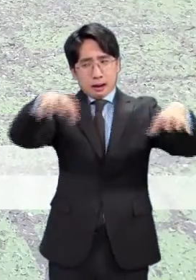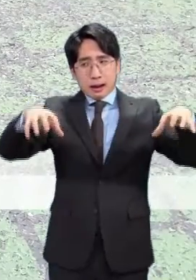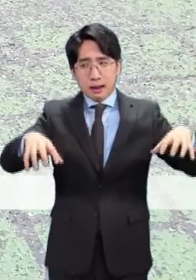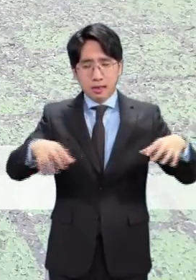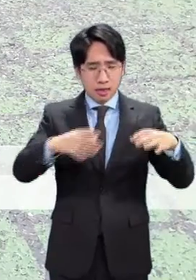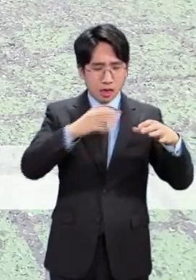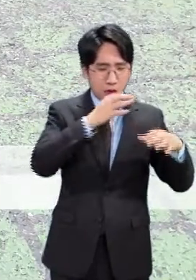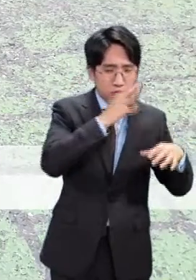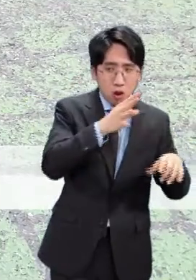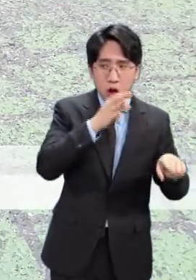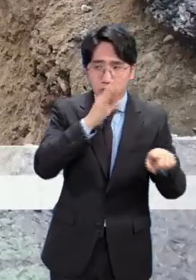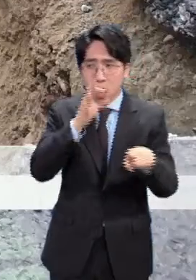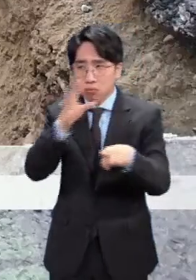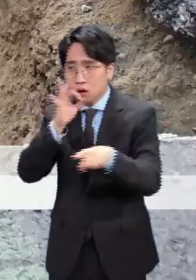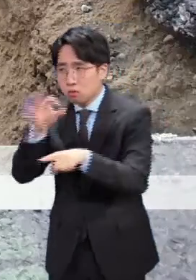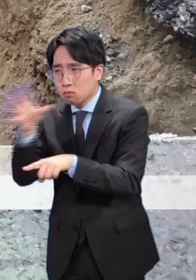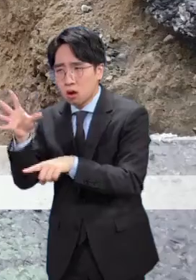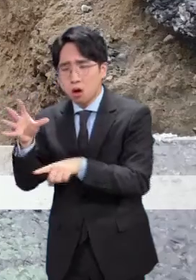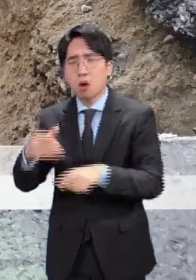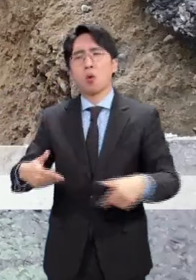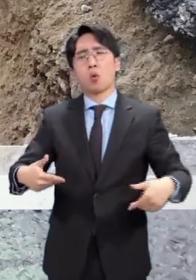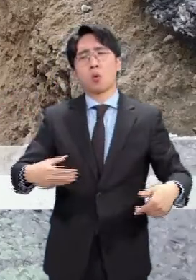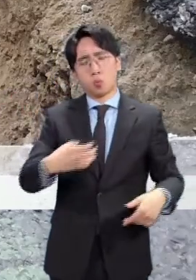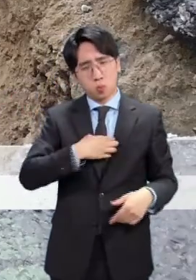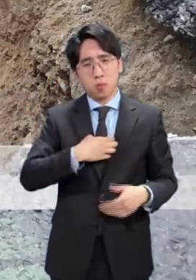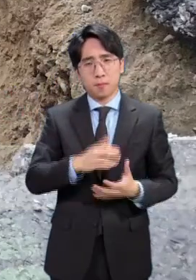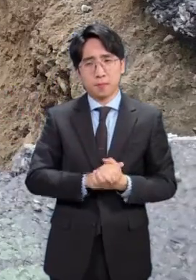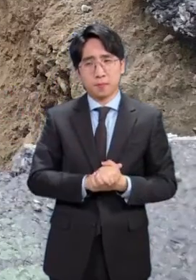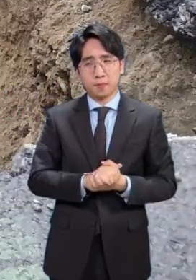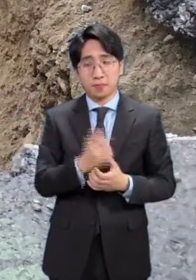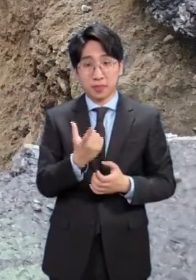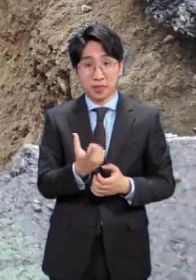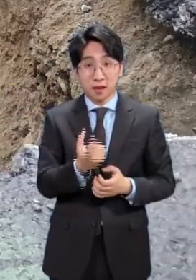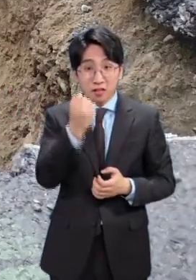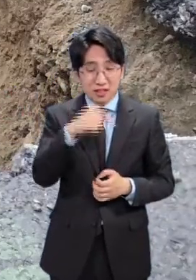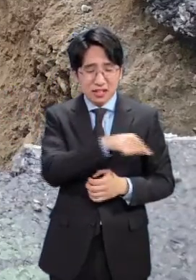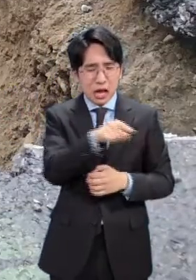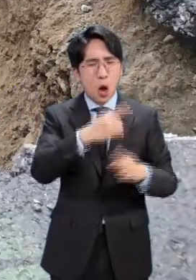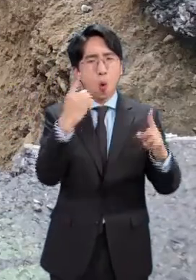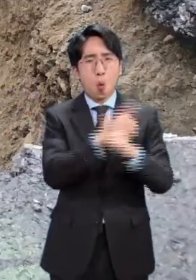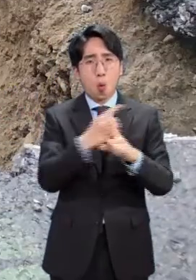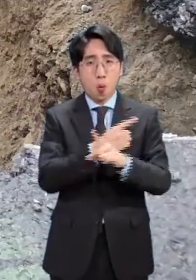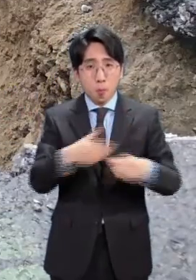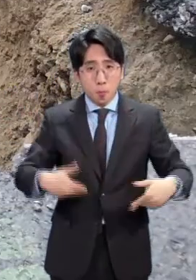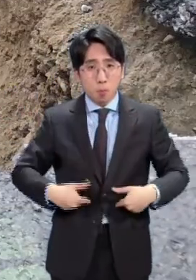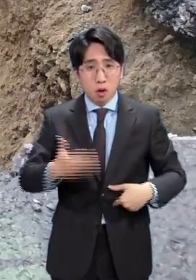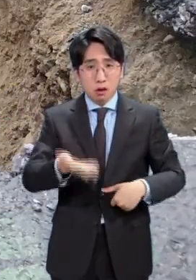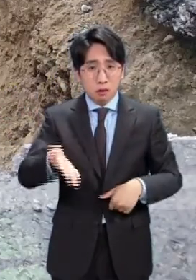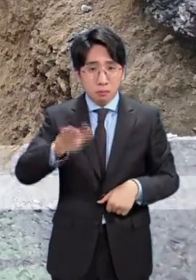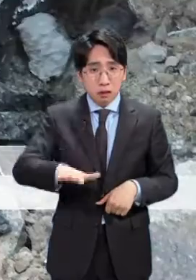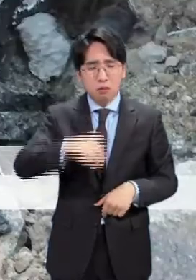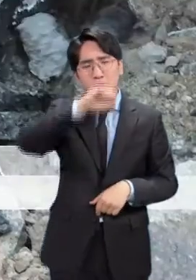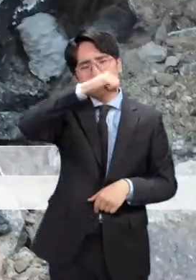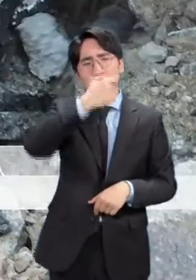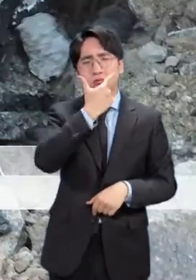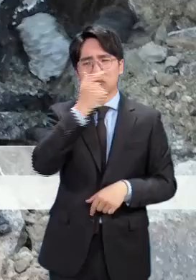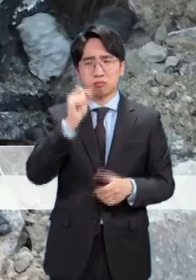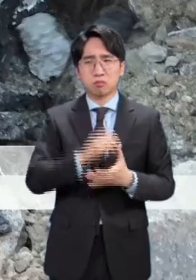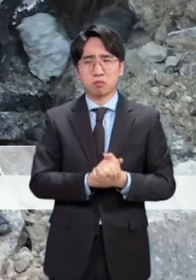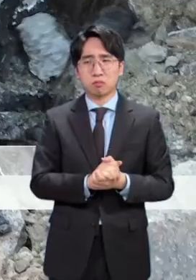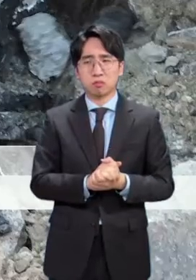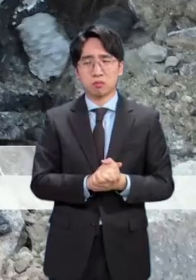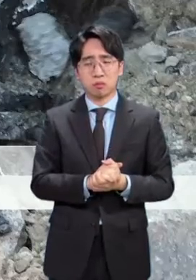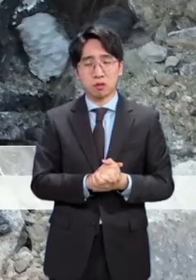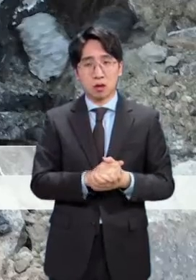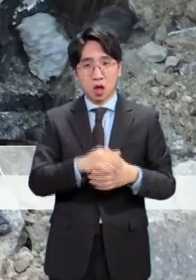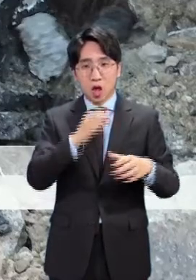하수관이 오래돼 낡은 것이 많은데 이를 고치거나 바꿀 예산이 부족하다는 게 이유입니다. 이번 싱크홀이